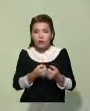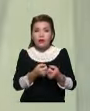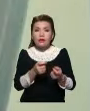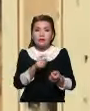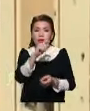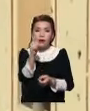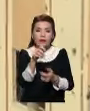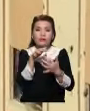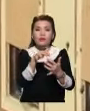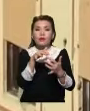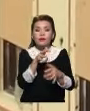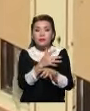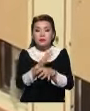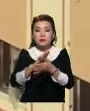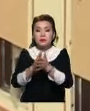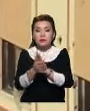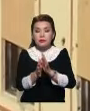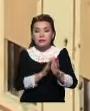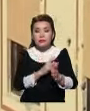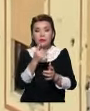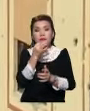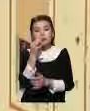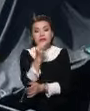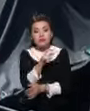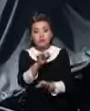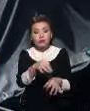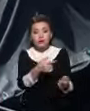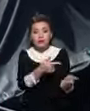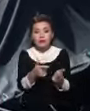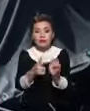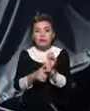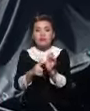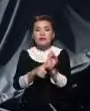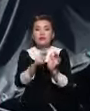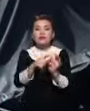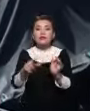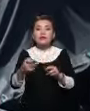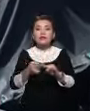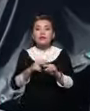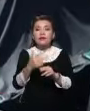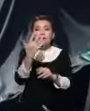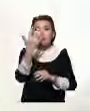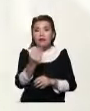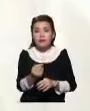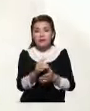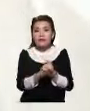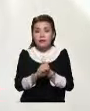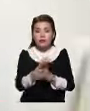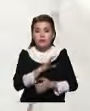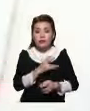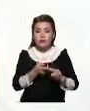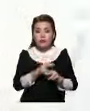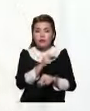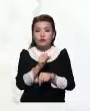заговорили о торге. В частности, боевики «Хамас» заявили, что готовы освободить до 70 заложников в обмен на пятидневное перемирие. Также взамен